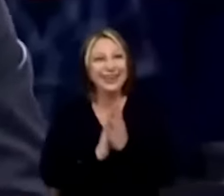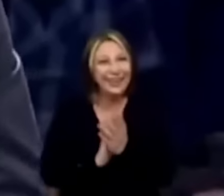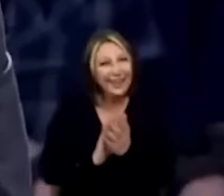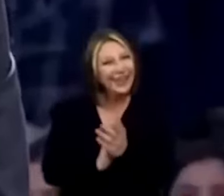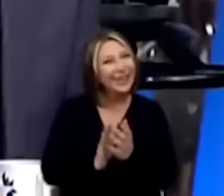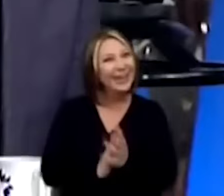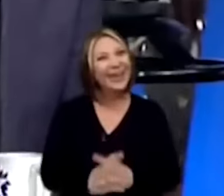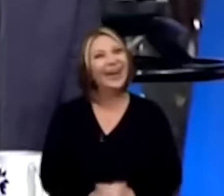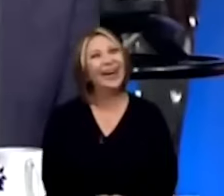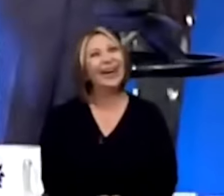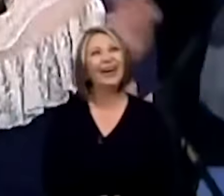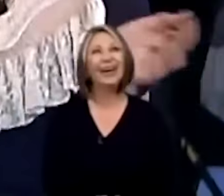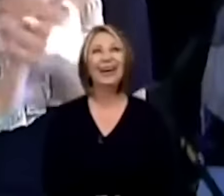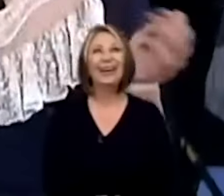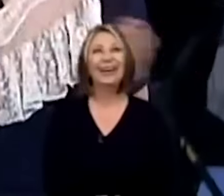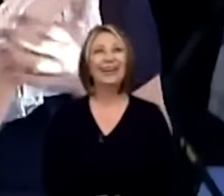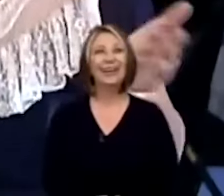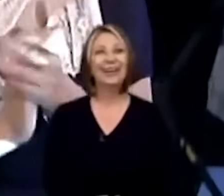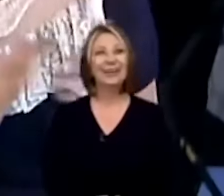Bravo, bravo, harika.